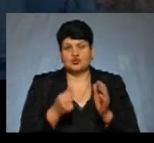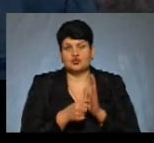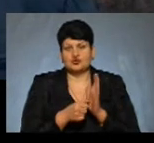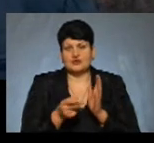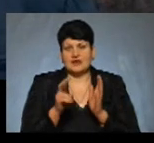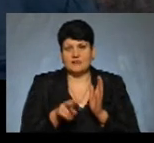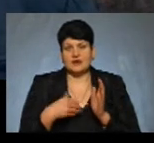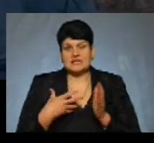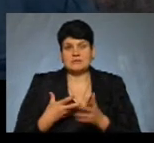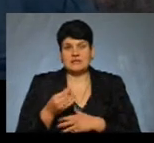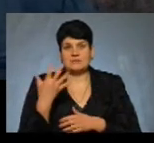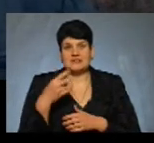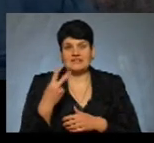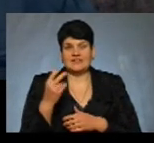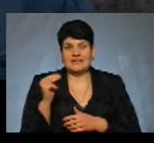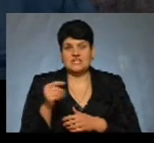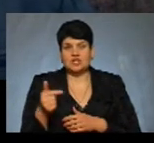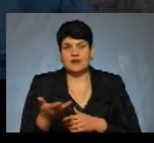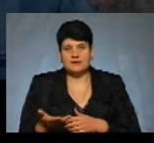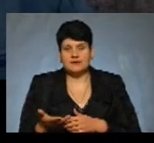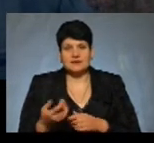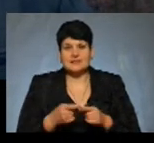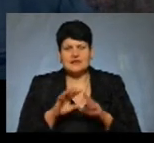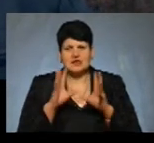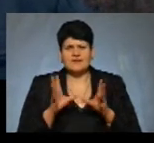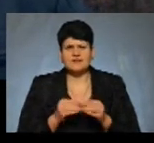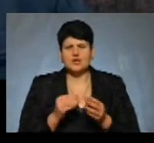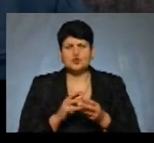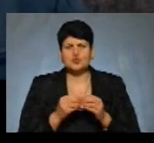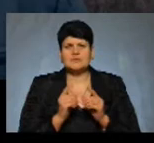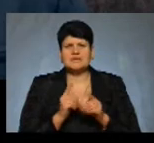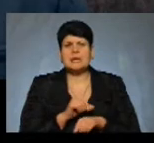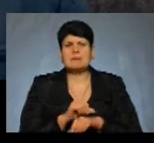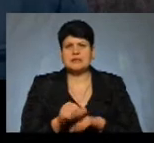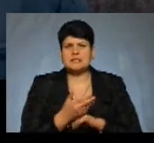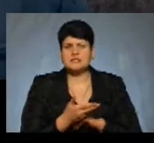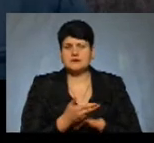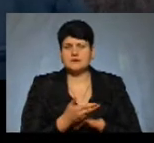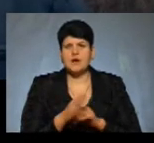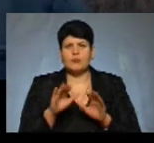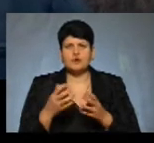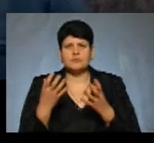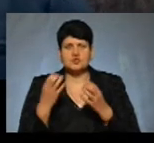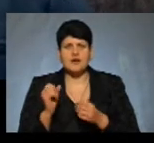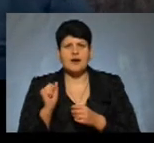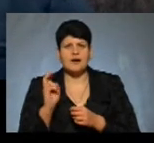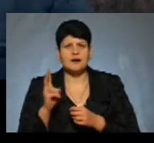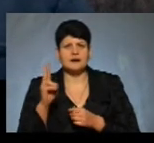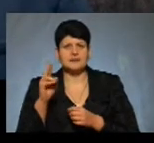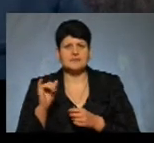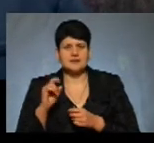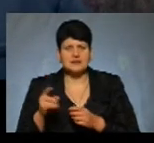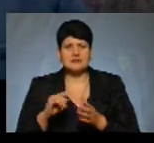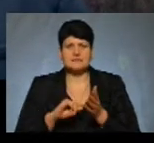заплатив 53 тисячі гривень. І то не вся сума, то тільки на митниці. Потім ще акцизи треба,